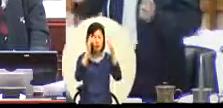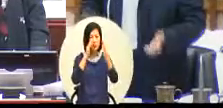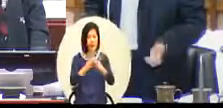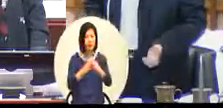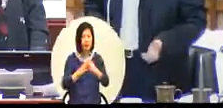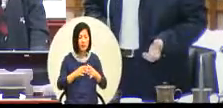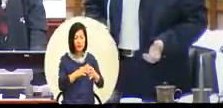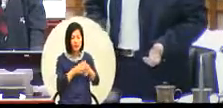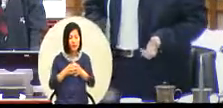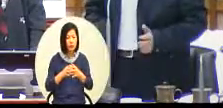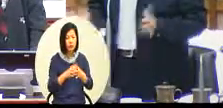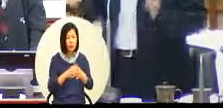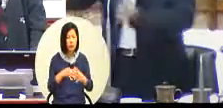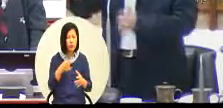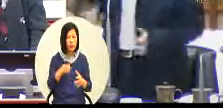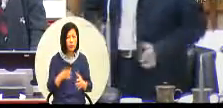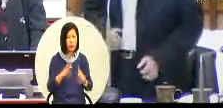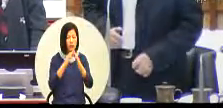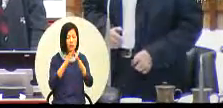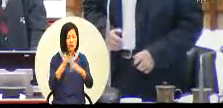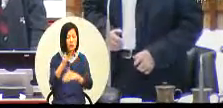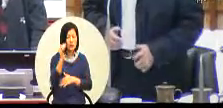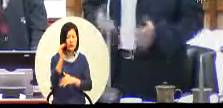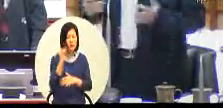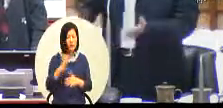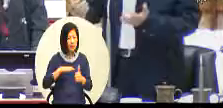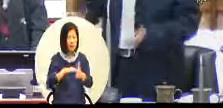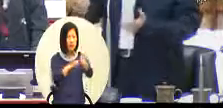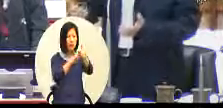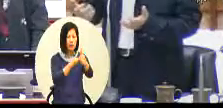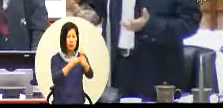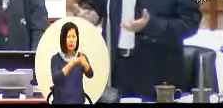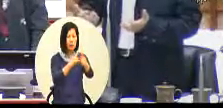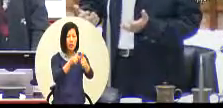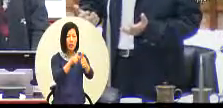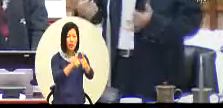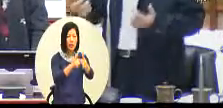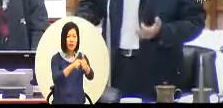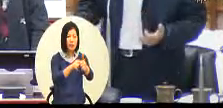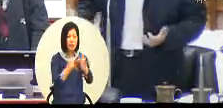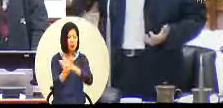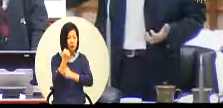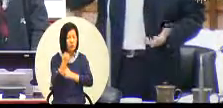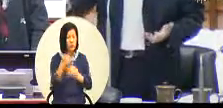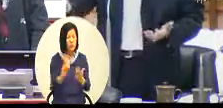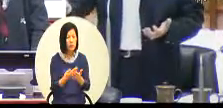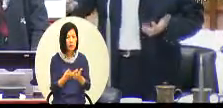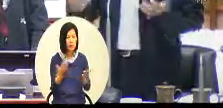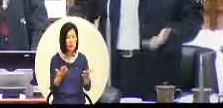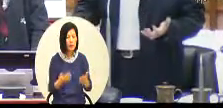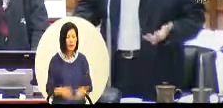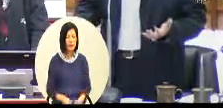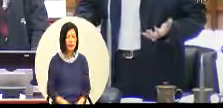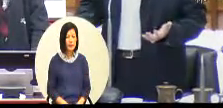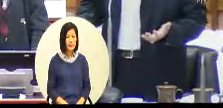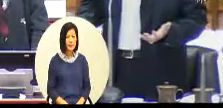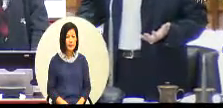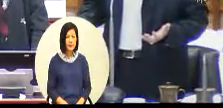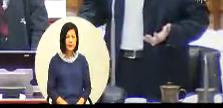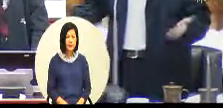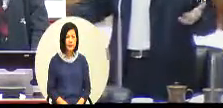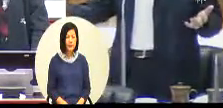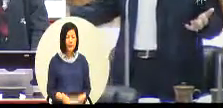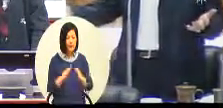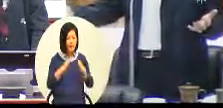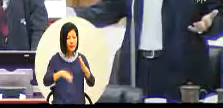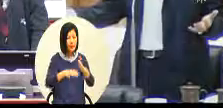队怎么样，市长你怎么样带头领军打仗，你没有，你后面来讲的话，最起码的一个我们一个家